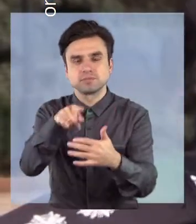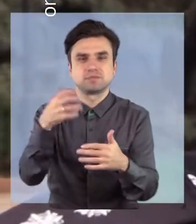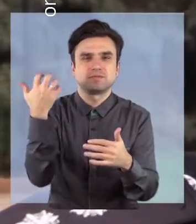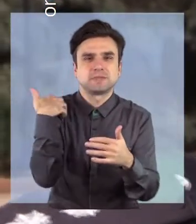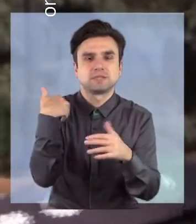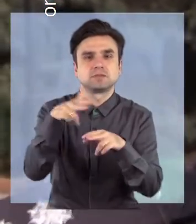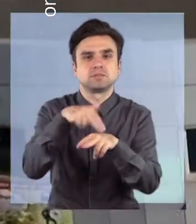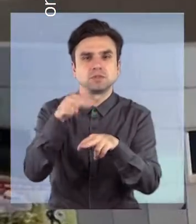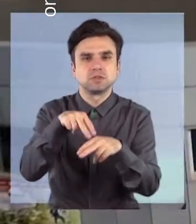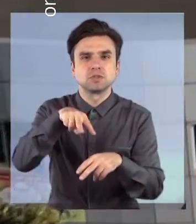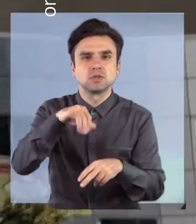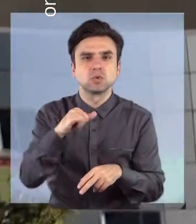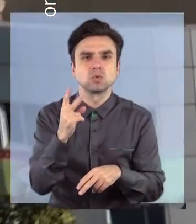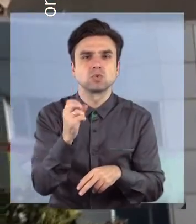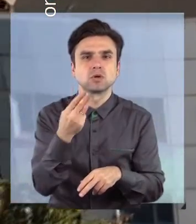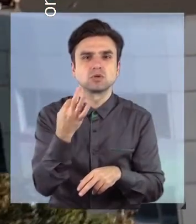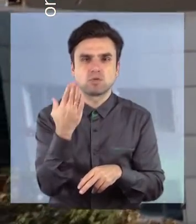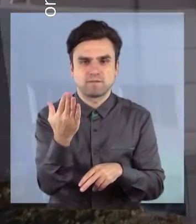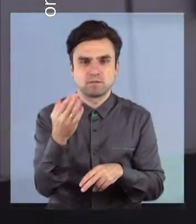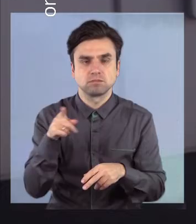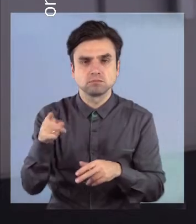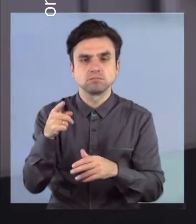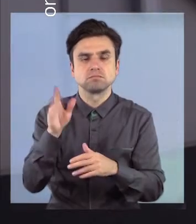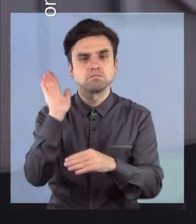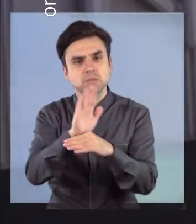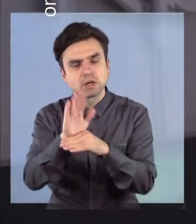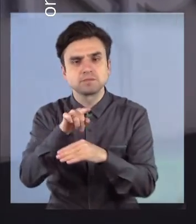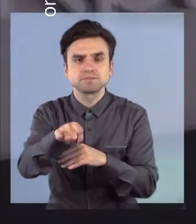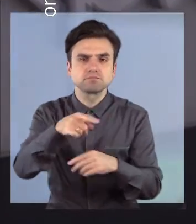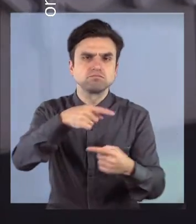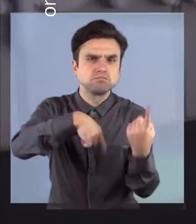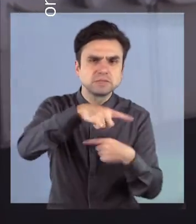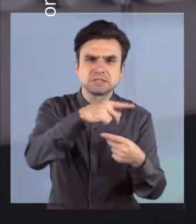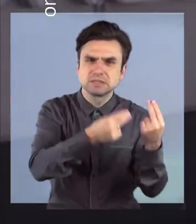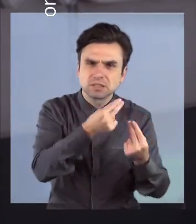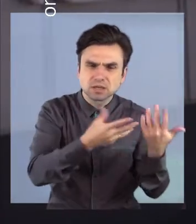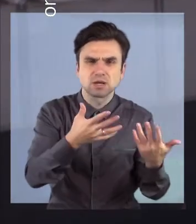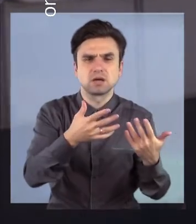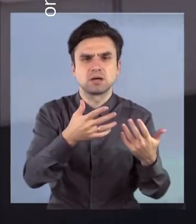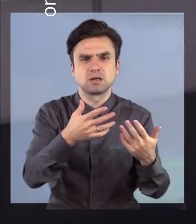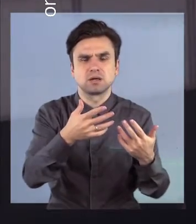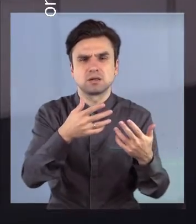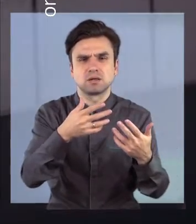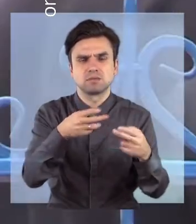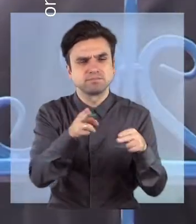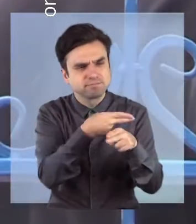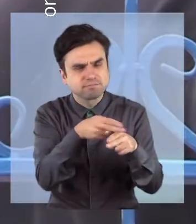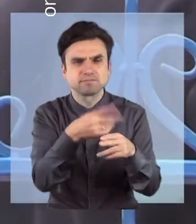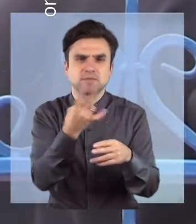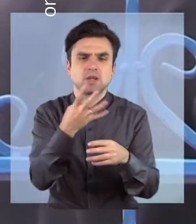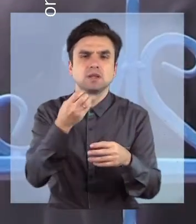про перерозподіл грального бізнесу і металопунктів, покупки місцевих ЗМІ, примус фінансувати їх